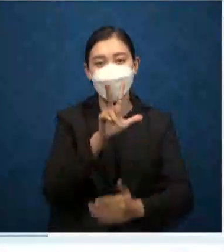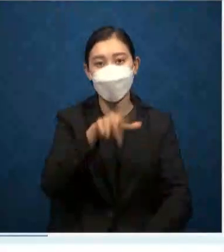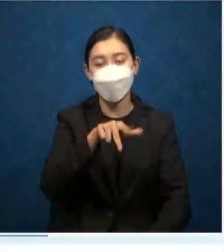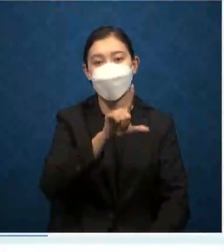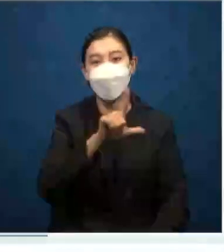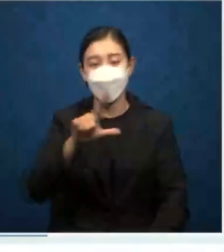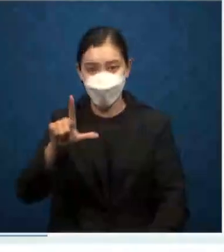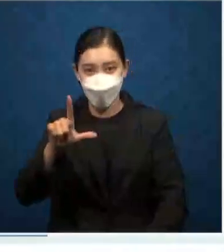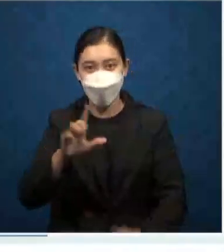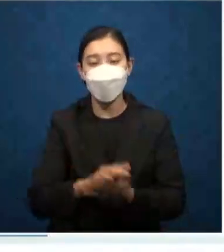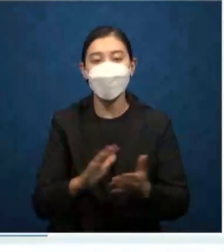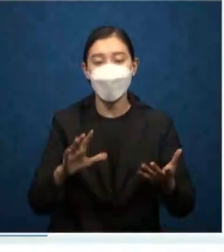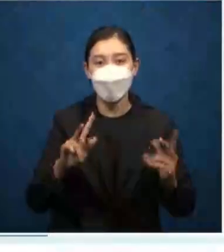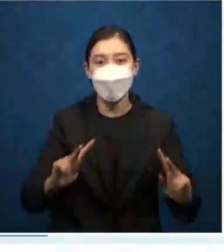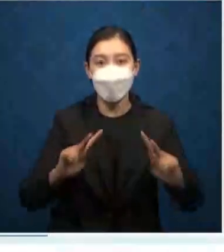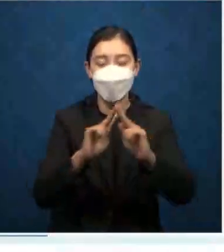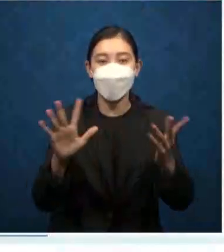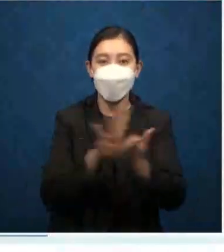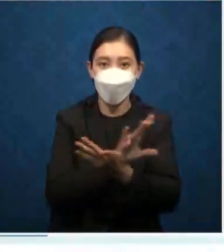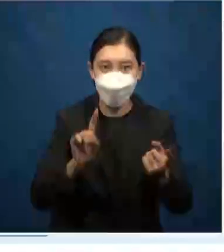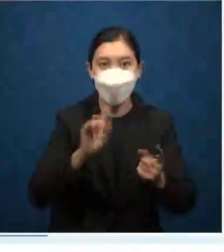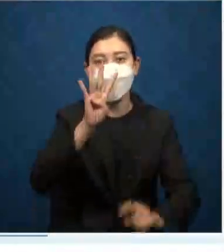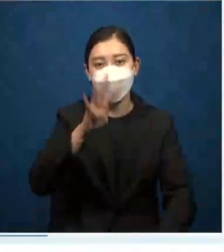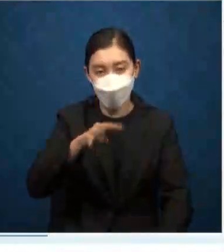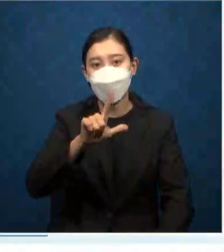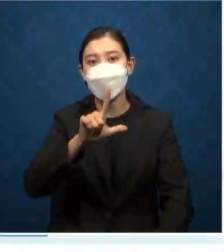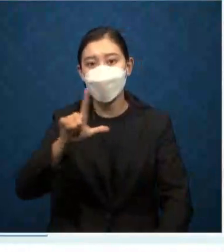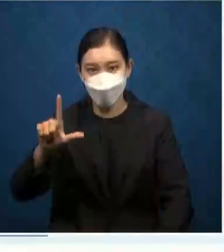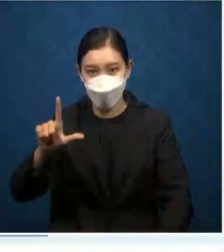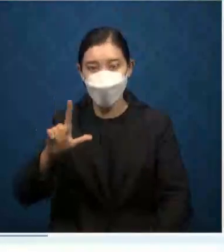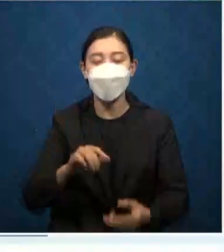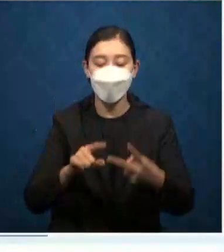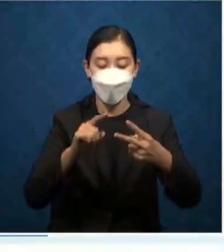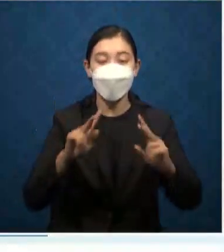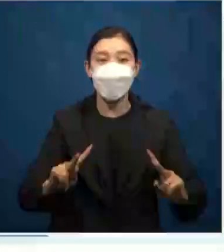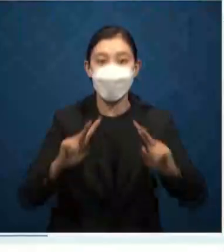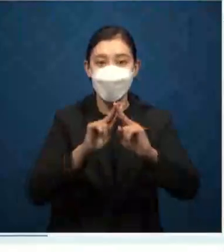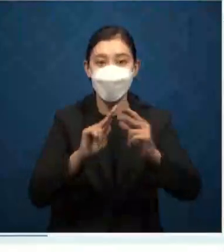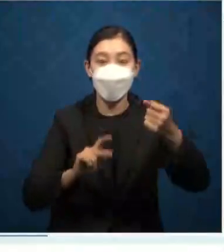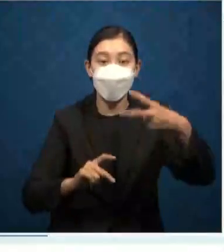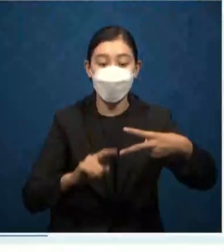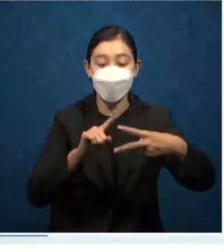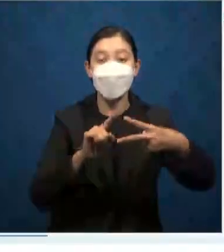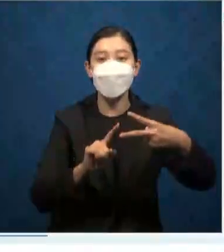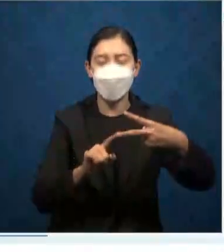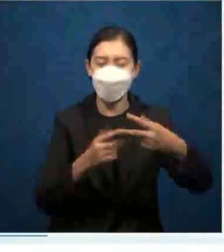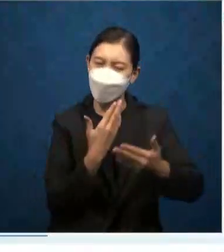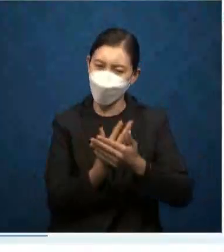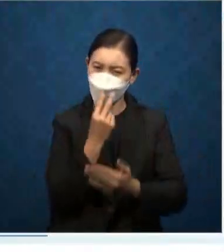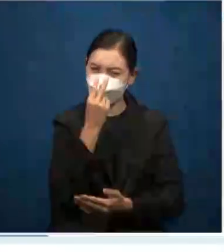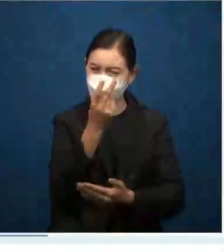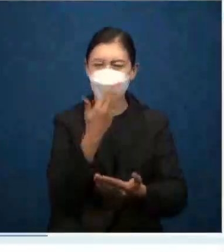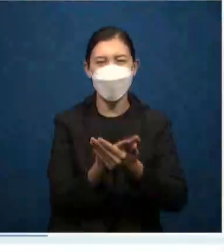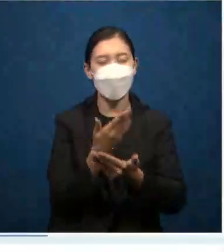23กระทรวงวัฒนธรรมมีงบ 4,000 กว่าล้านนะครับผมคิดว่า2กระทรวงเนี้ยงบประมาณไม่มากแต่ถ้า